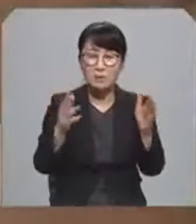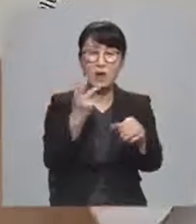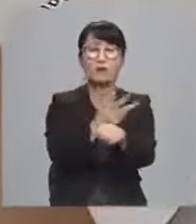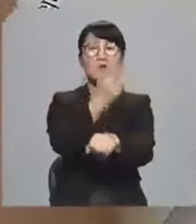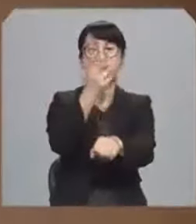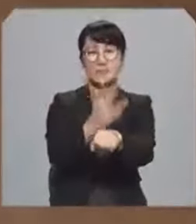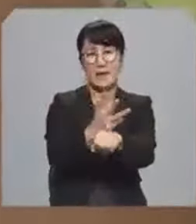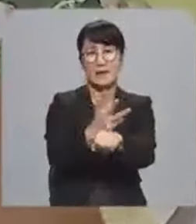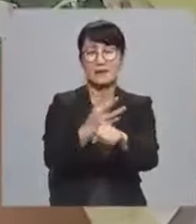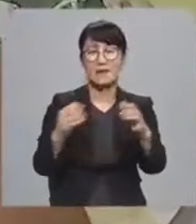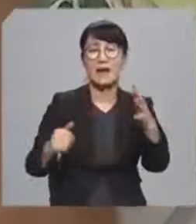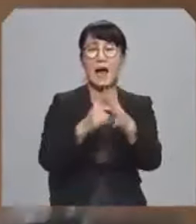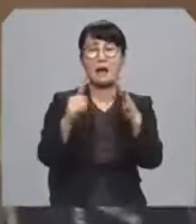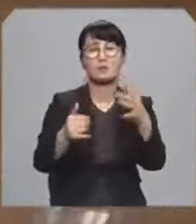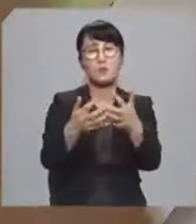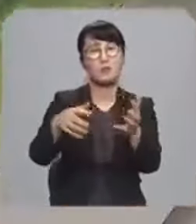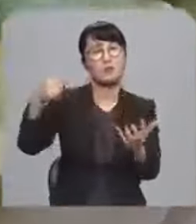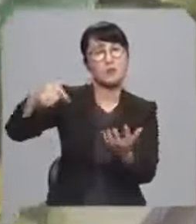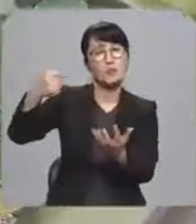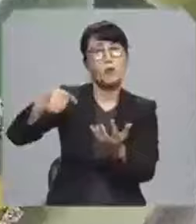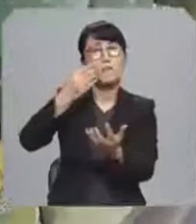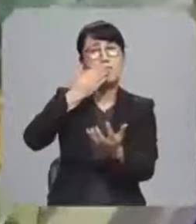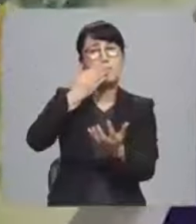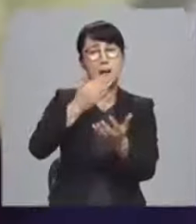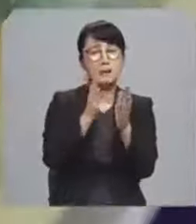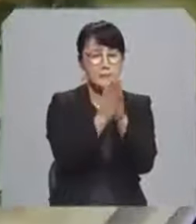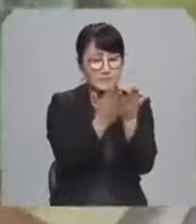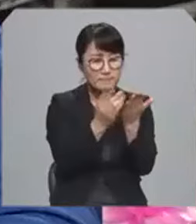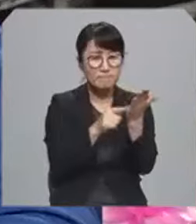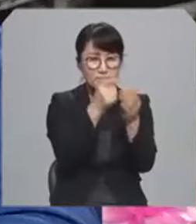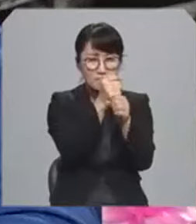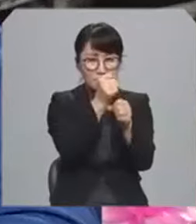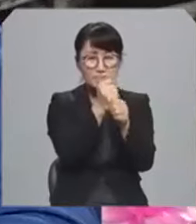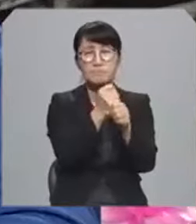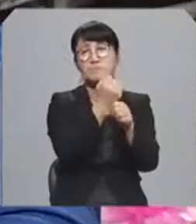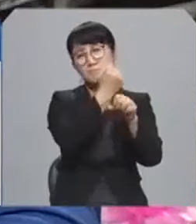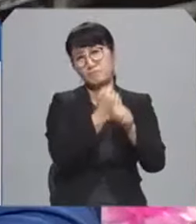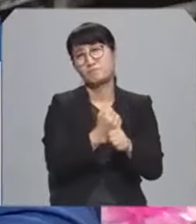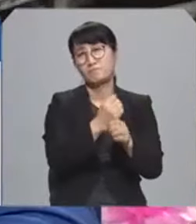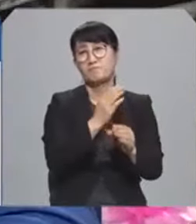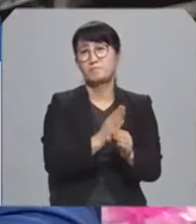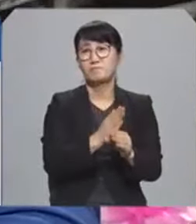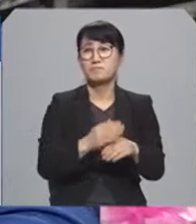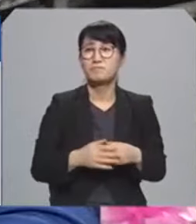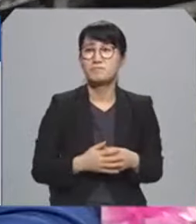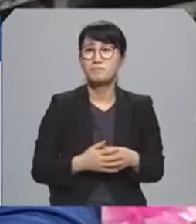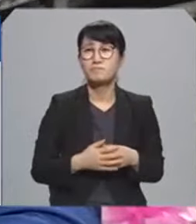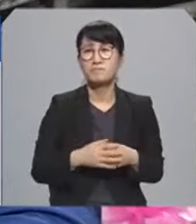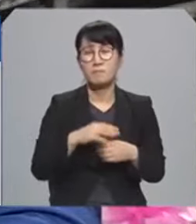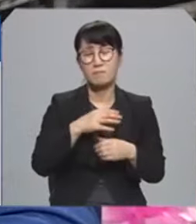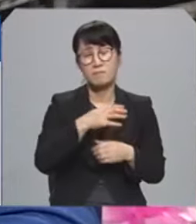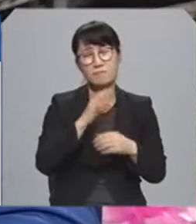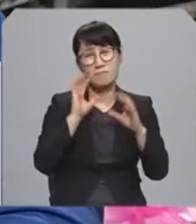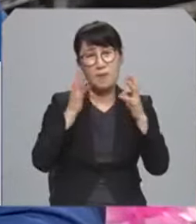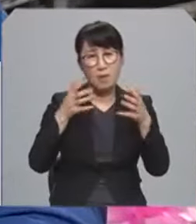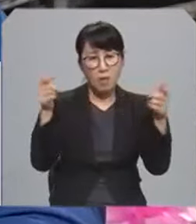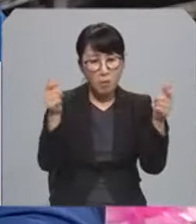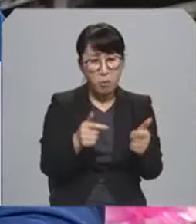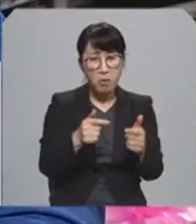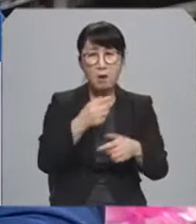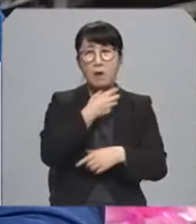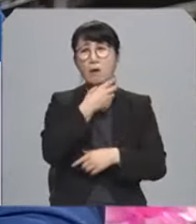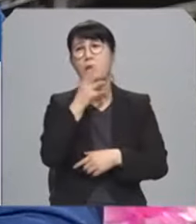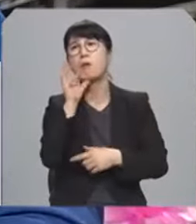공동체 교육을 할 수 있도록 학습 자료를 개발 중입니다 출생이나 고령화 문제를 경제적